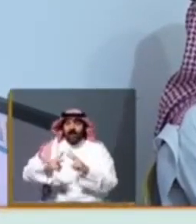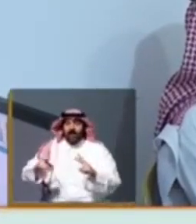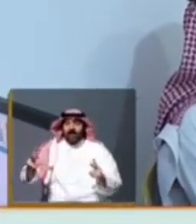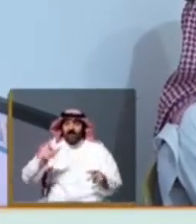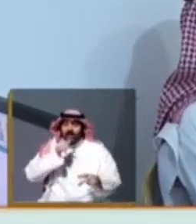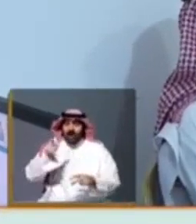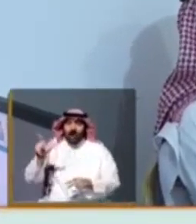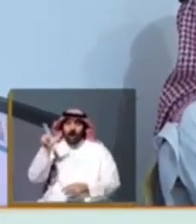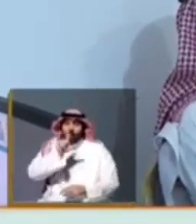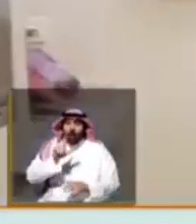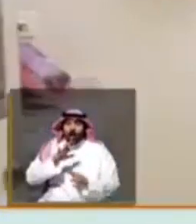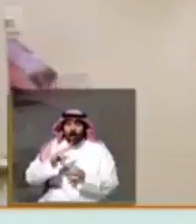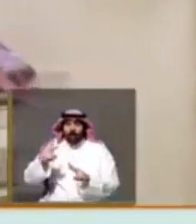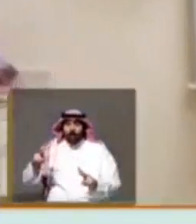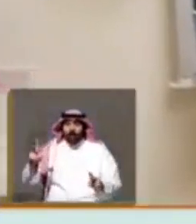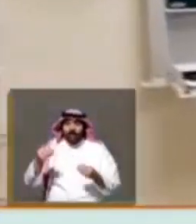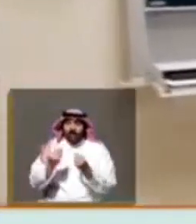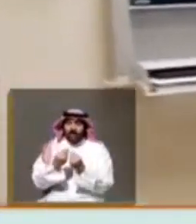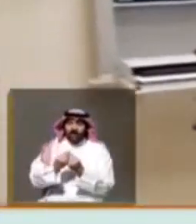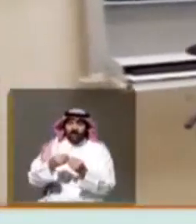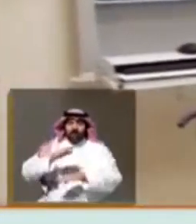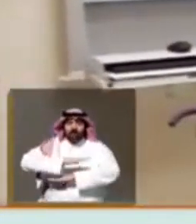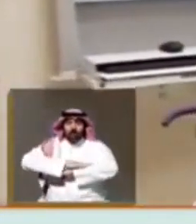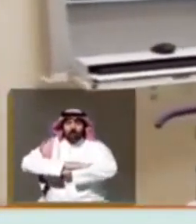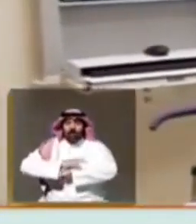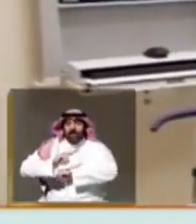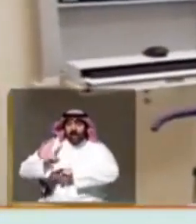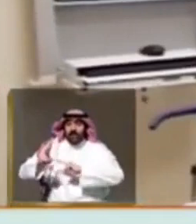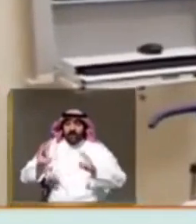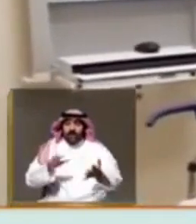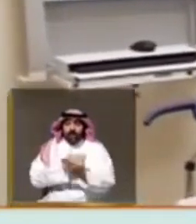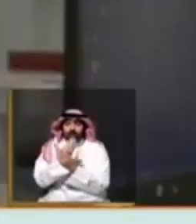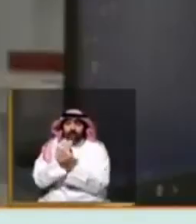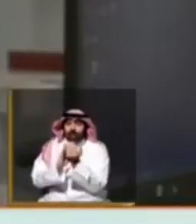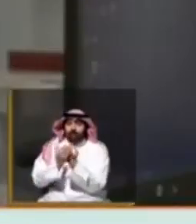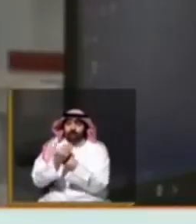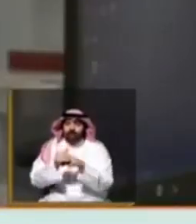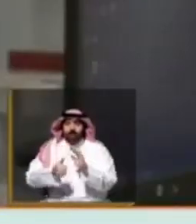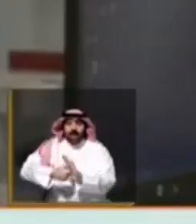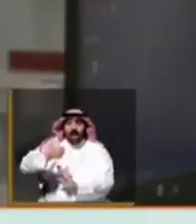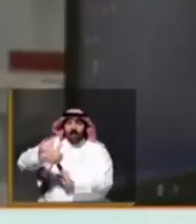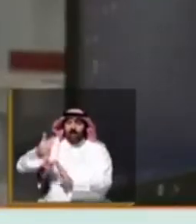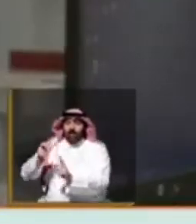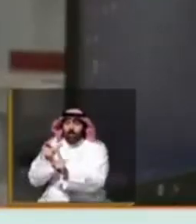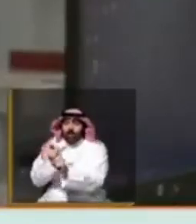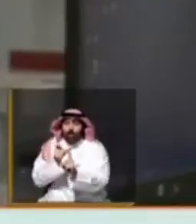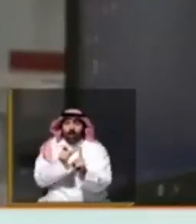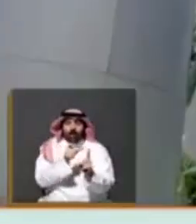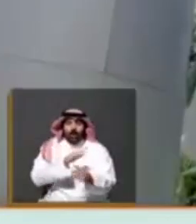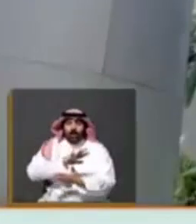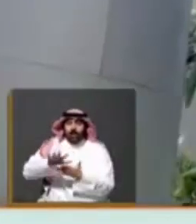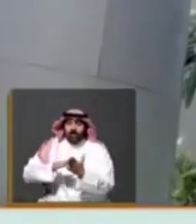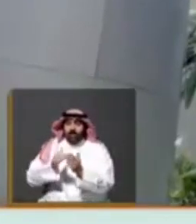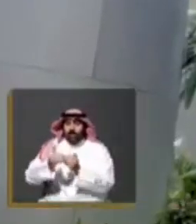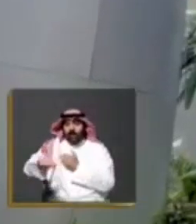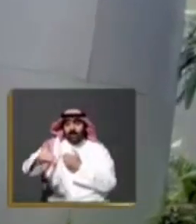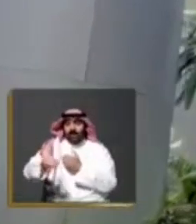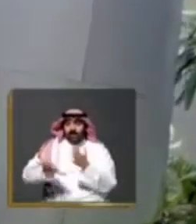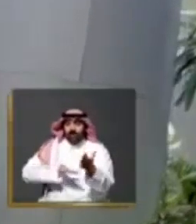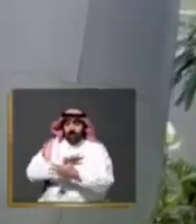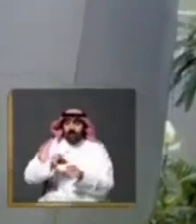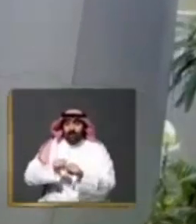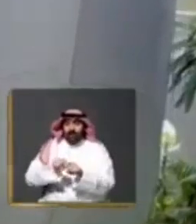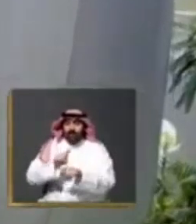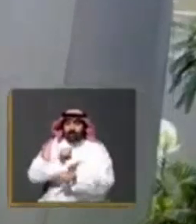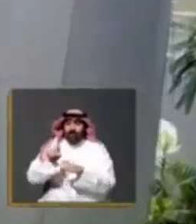شرائحهم وفئاتهم وإرشادهم للسلوكيات التوعوية السليمة التي تساهم بإذن الله في الوقاية منه والحد من